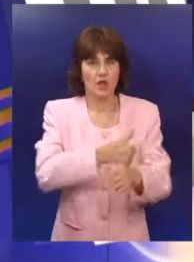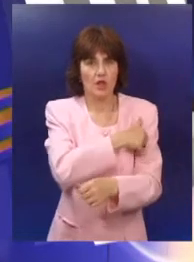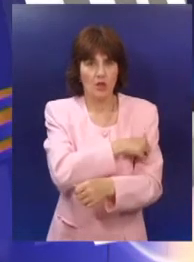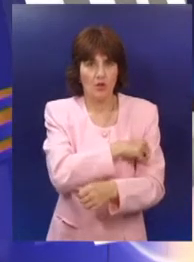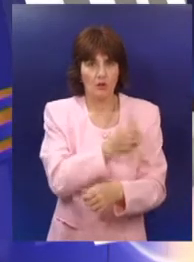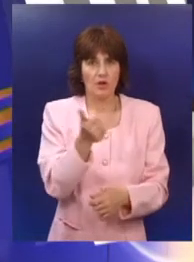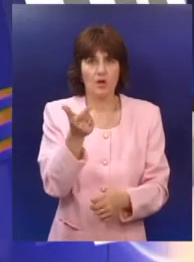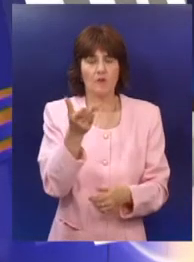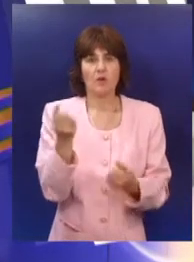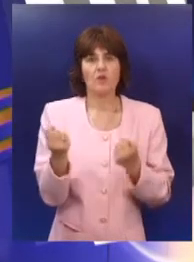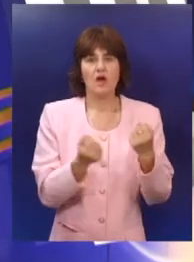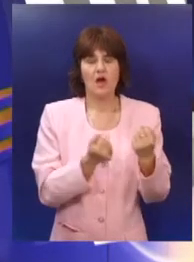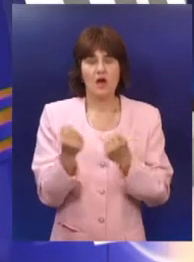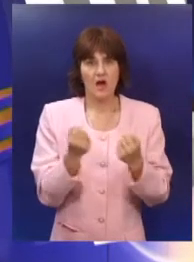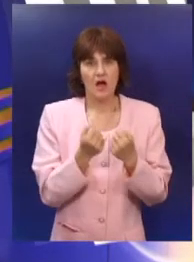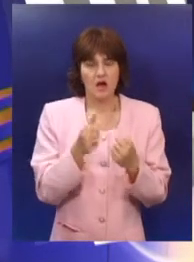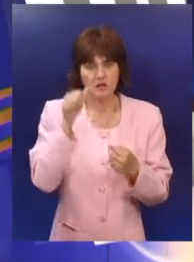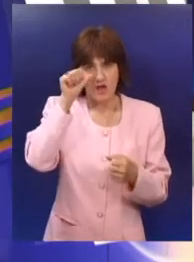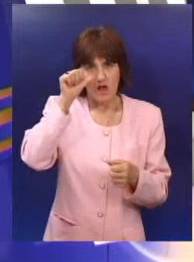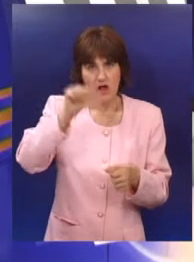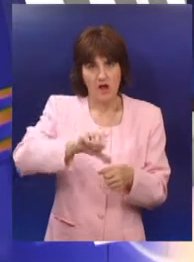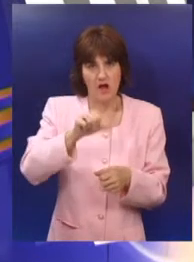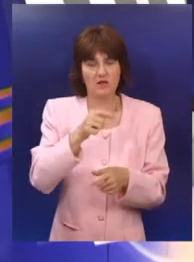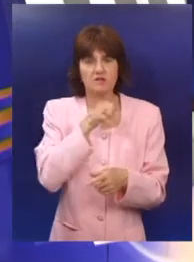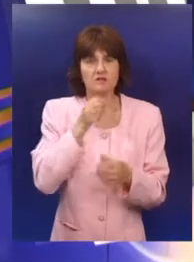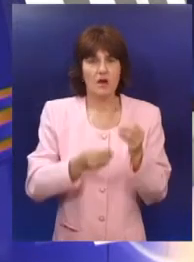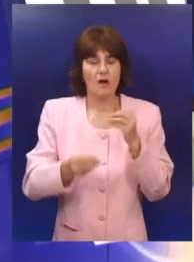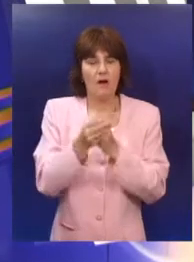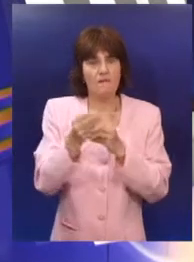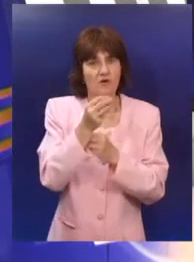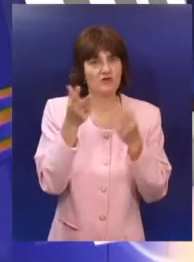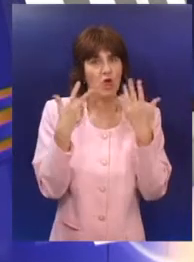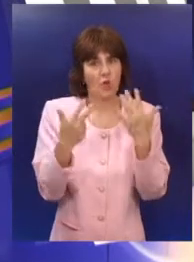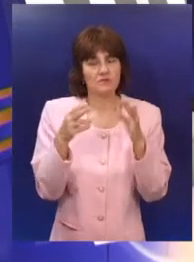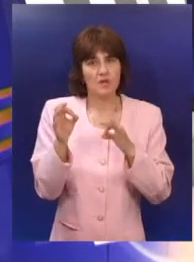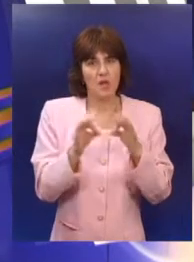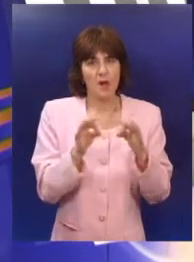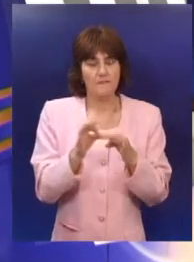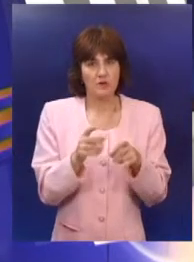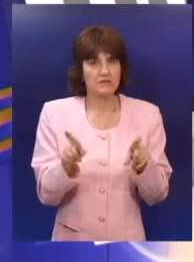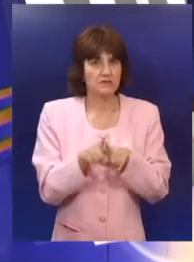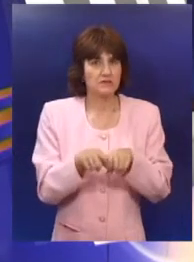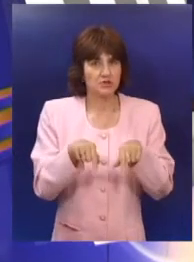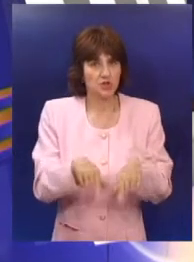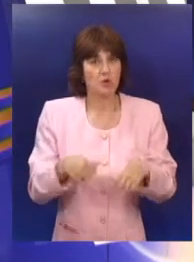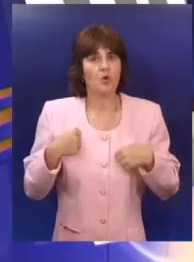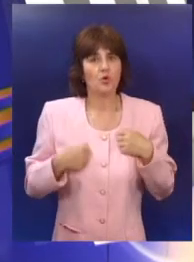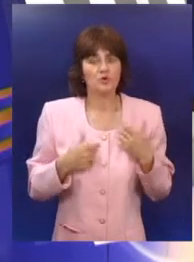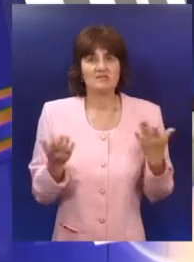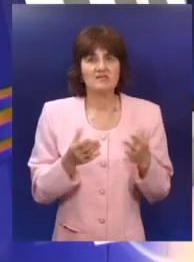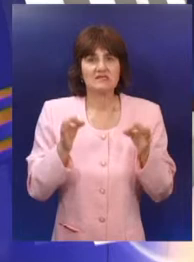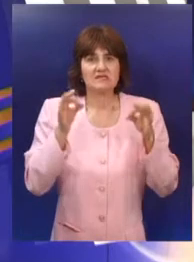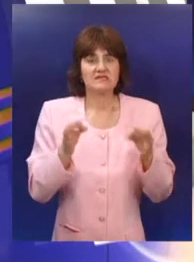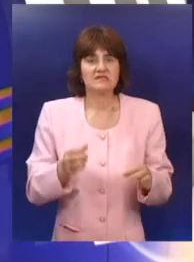dana u Srbiji je broj automobila sa uređajima na tečni naftni gaz povećan za 80%. Slična situacija je i u Subotici,